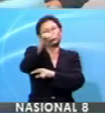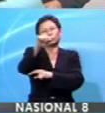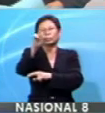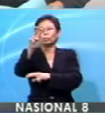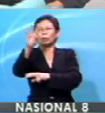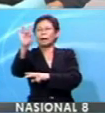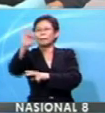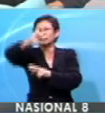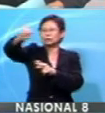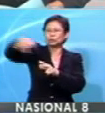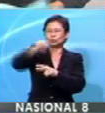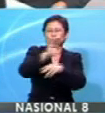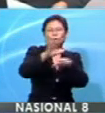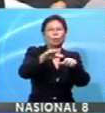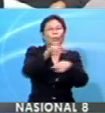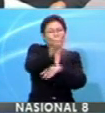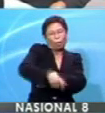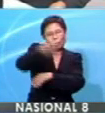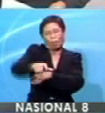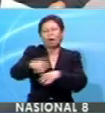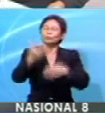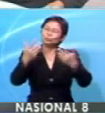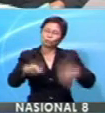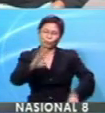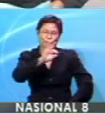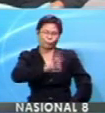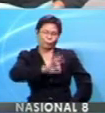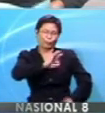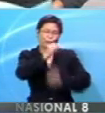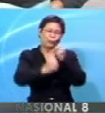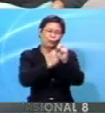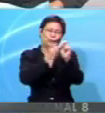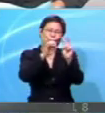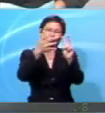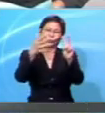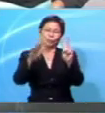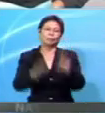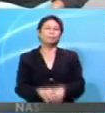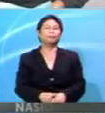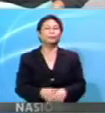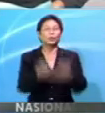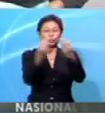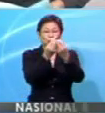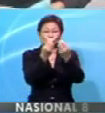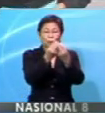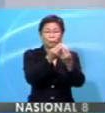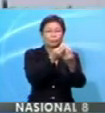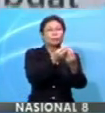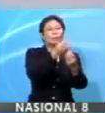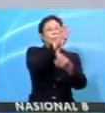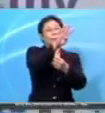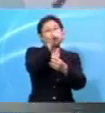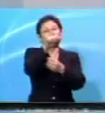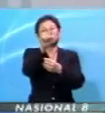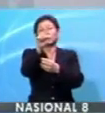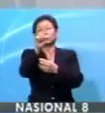7.28 juta penerima telah mendapat manfaat br1m tahun 2015 daripada jumlah tersebut seramai